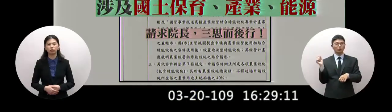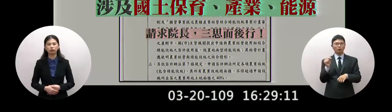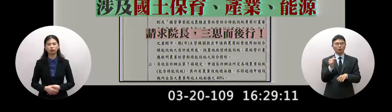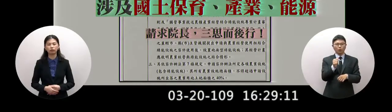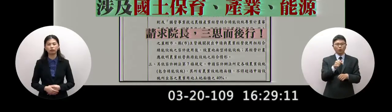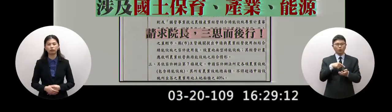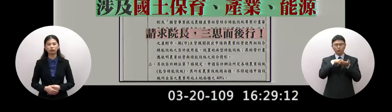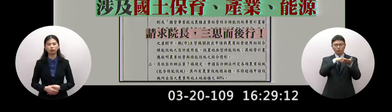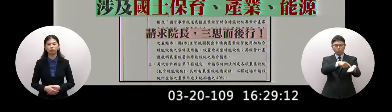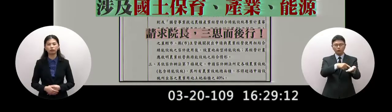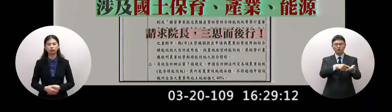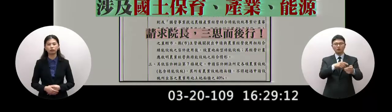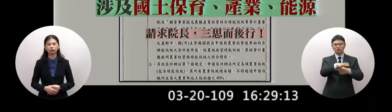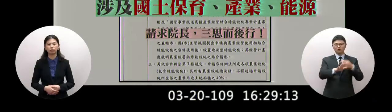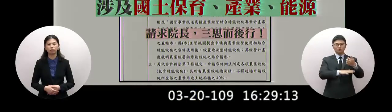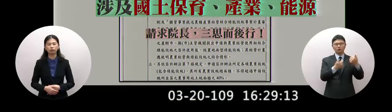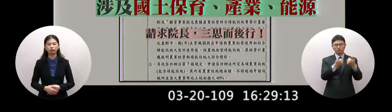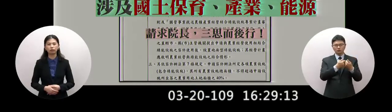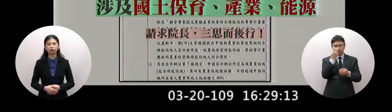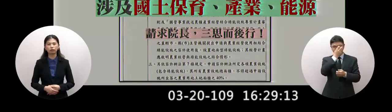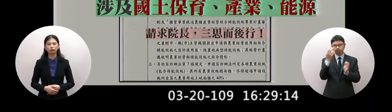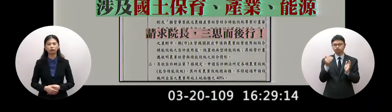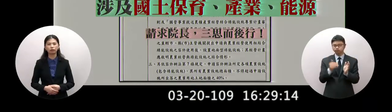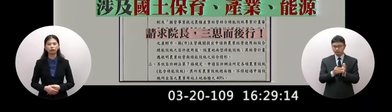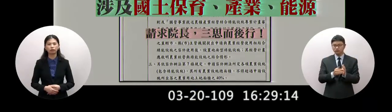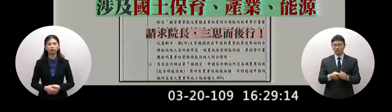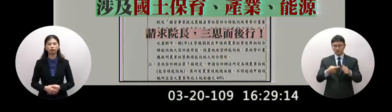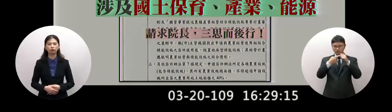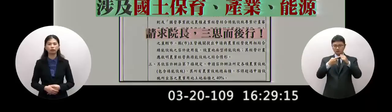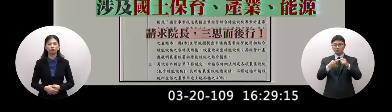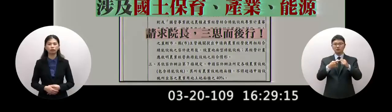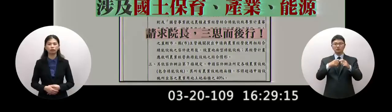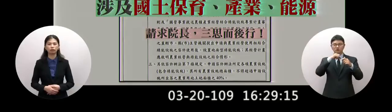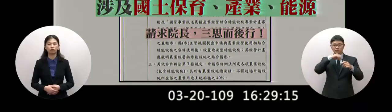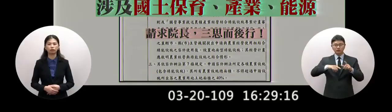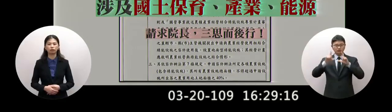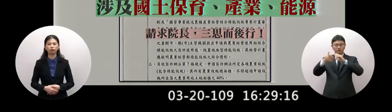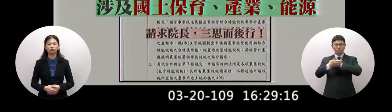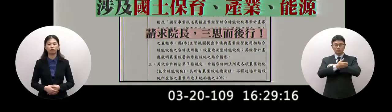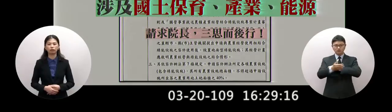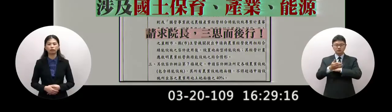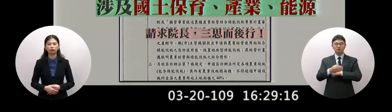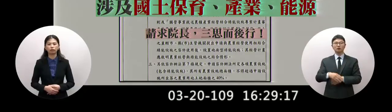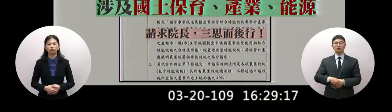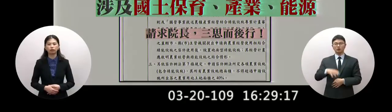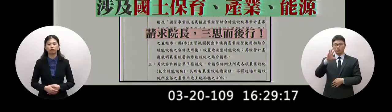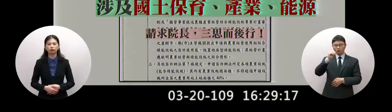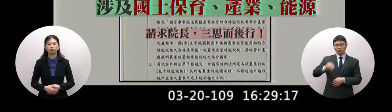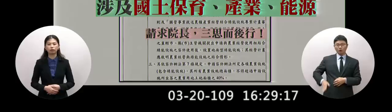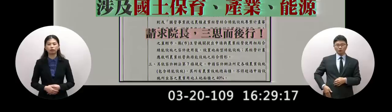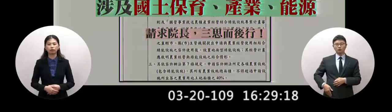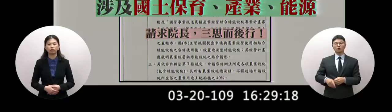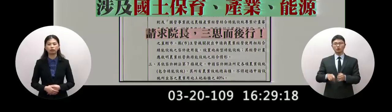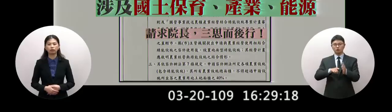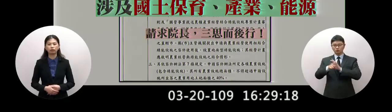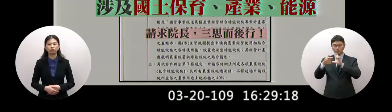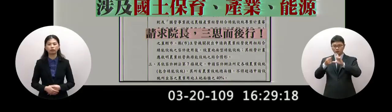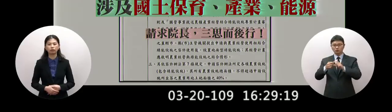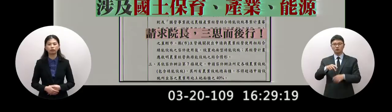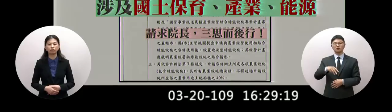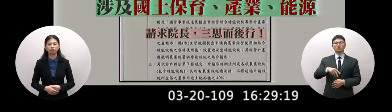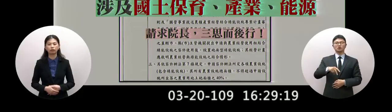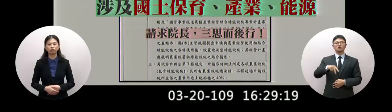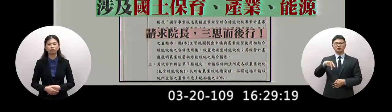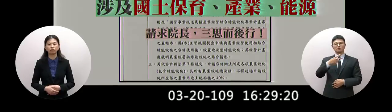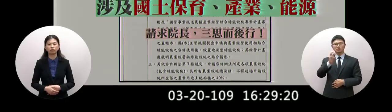到了农委会审查。第一个是屏东县万峦乡专区计划